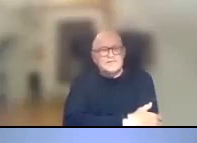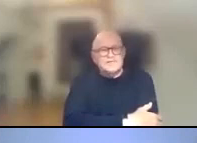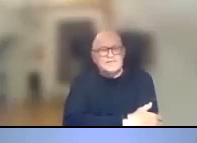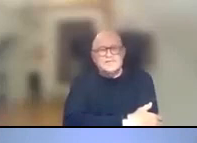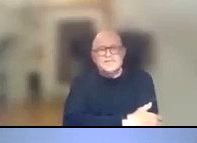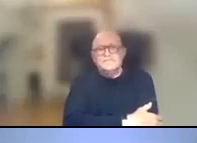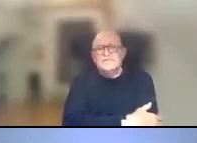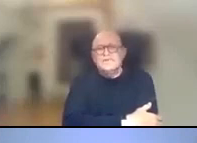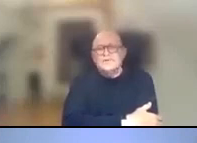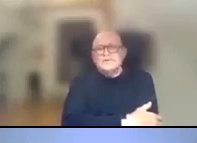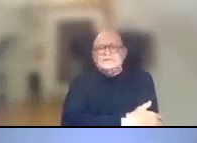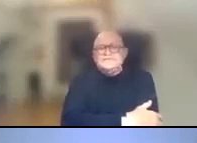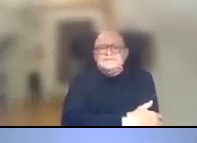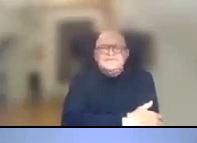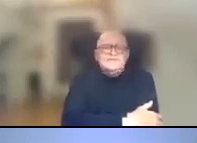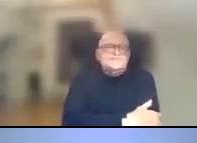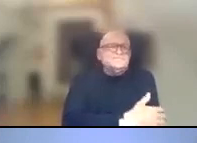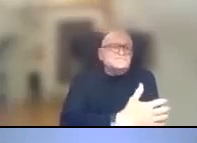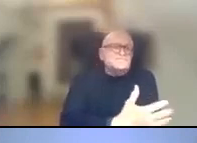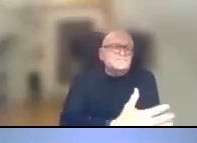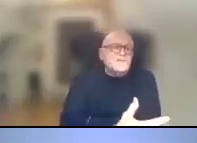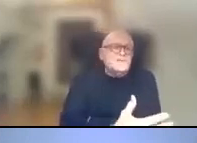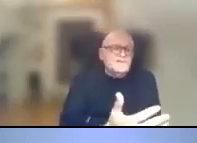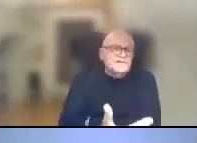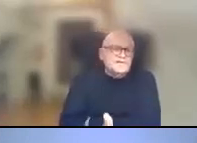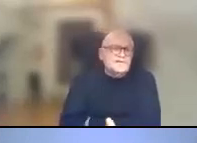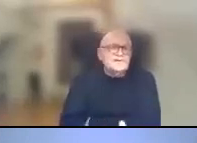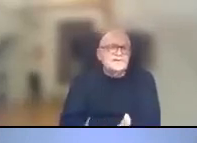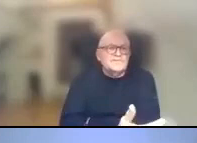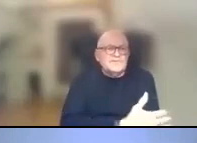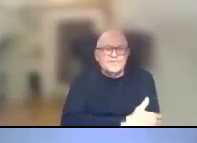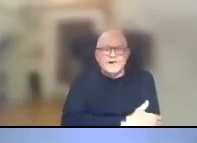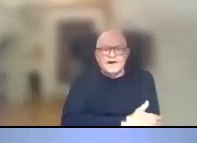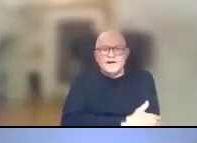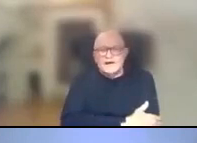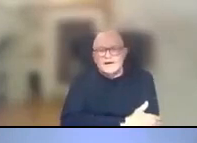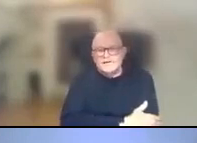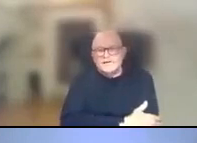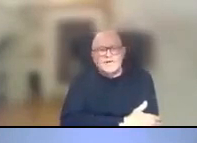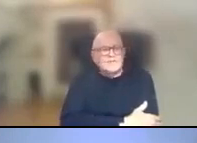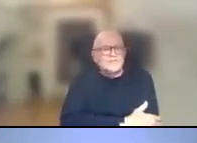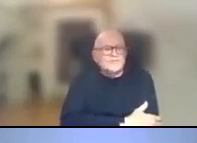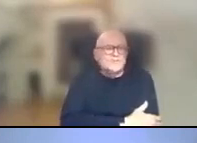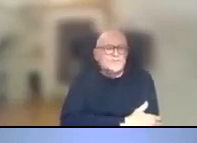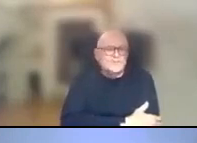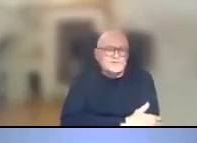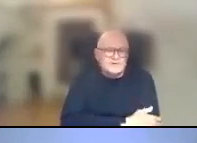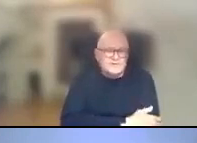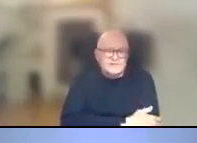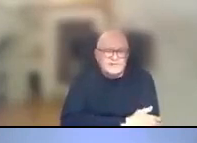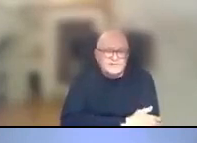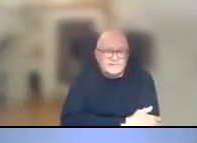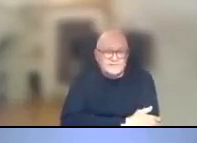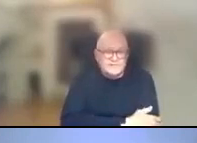genauer hingekommen. Sie finden hier wie überall lang andauernde und